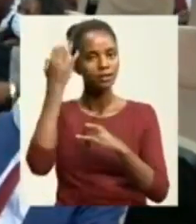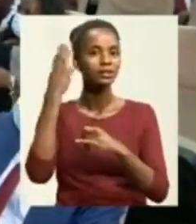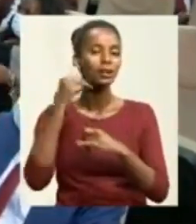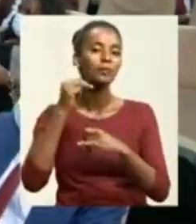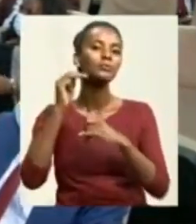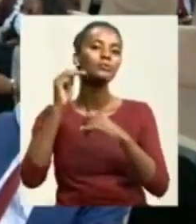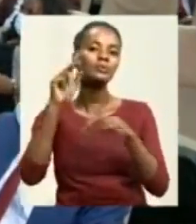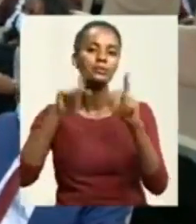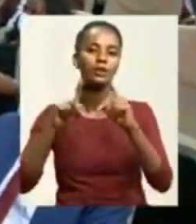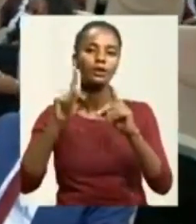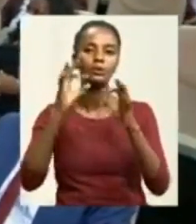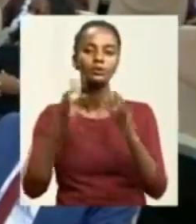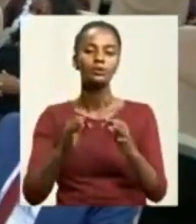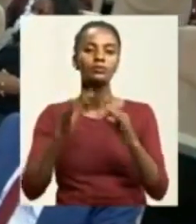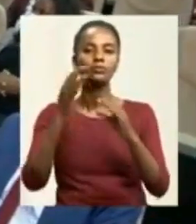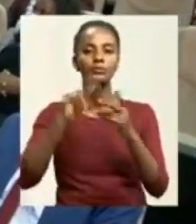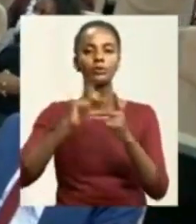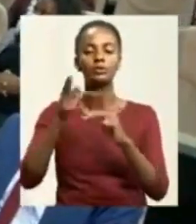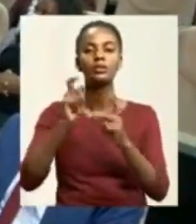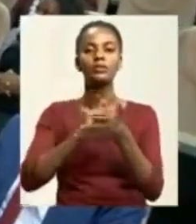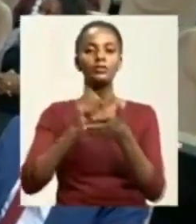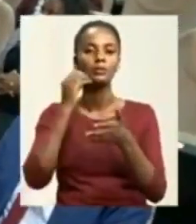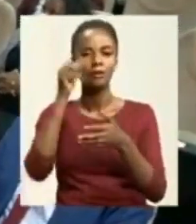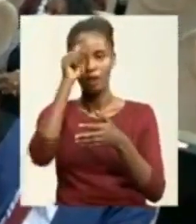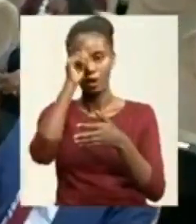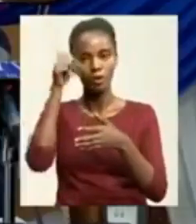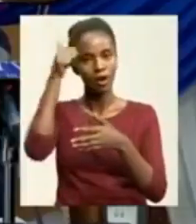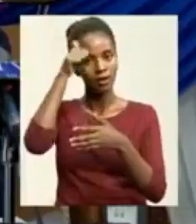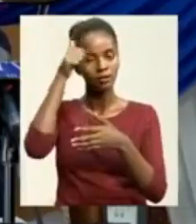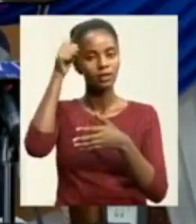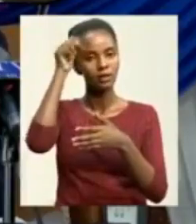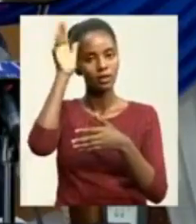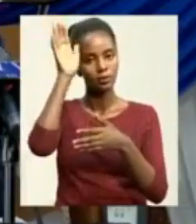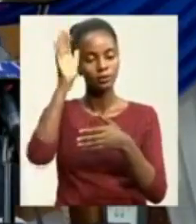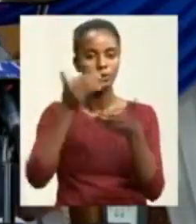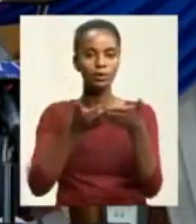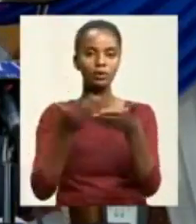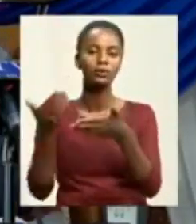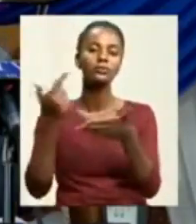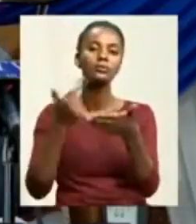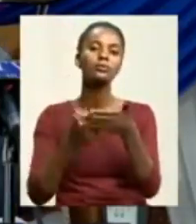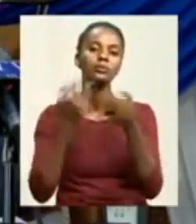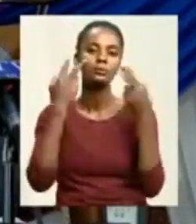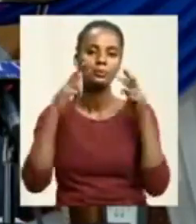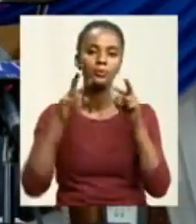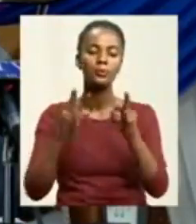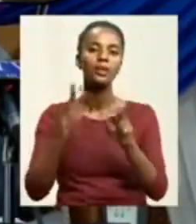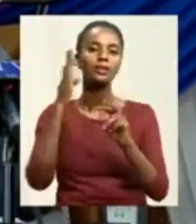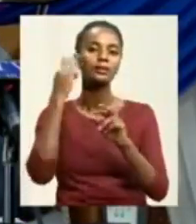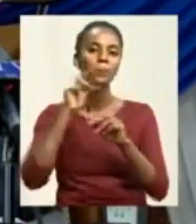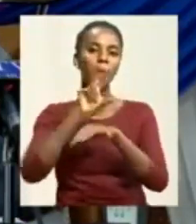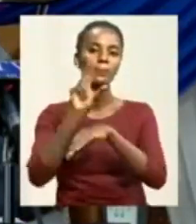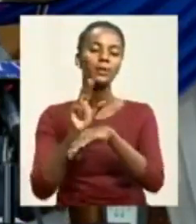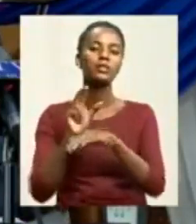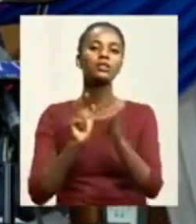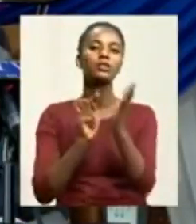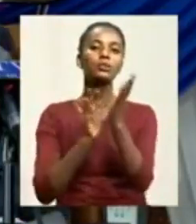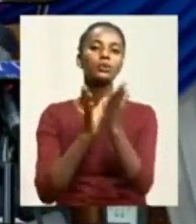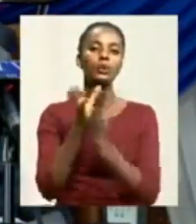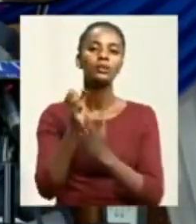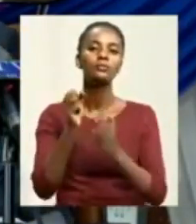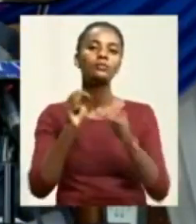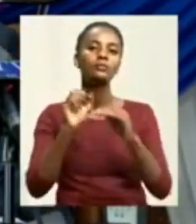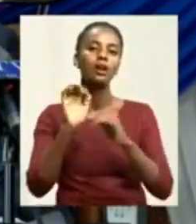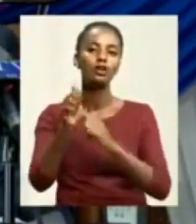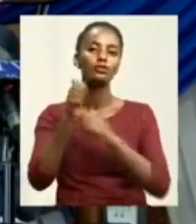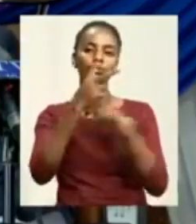ህዝብ ውሳኔ ማስፈጸሚያ ፕሮጀክት ጽህፈት ቤት ኃላፊ አቶ አዳነ ገበየው አቅርበዋል። በቀረበው ሪፖርት እንደተመለከተው የሲዳማ ብሔር በዲሞክራሲያዊ መንገድ